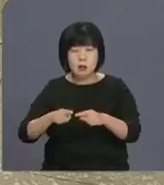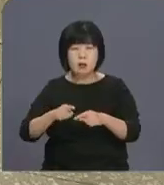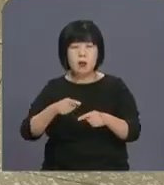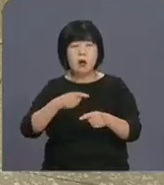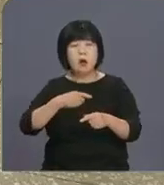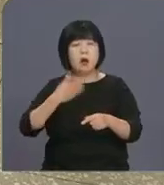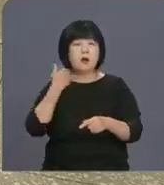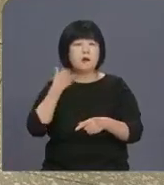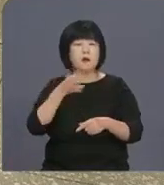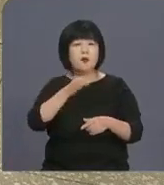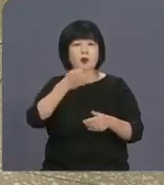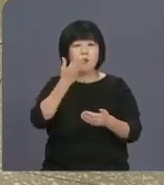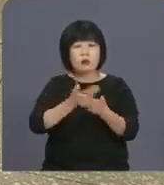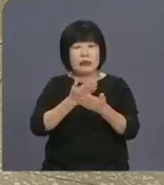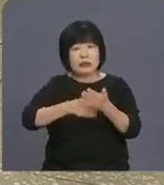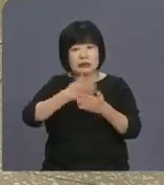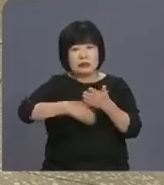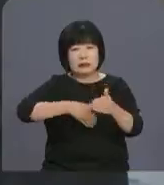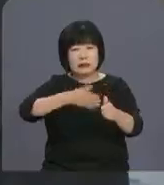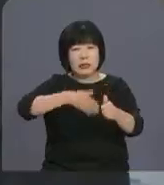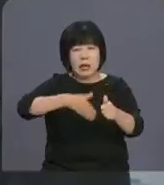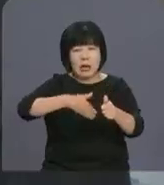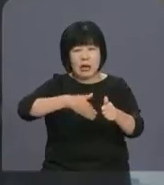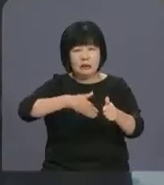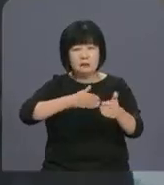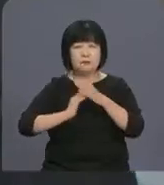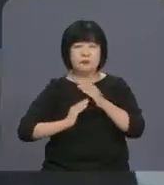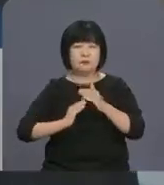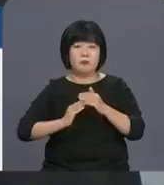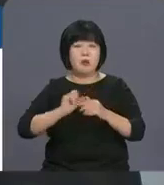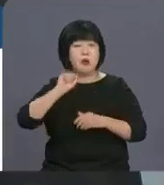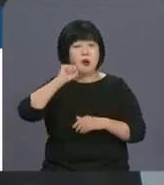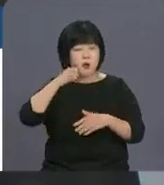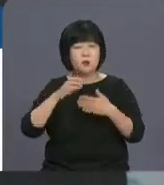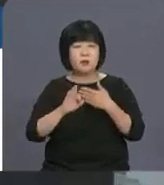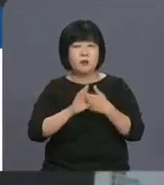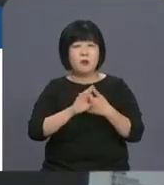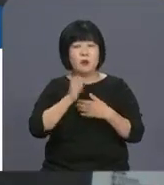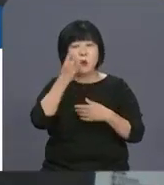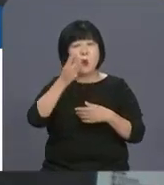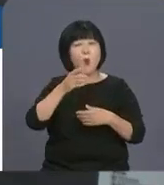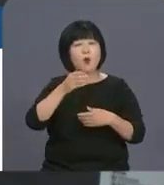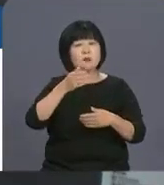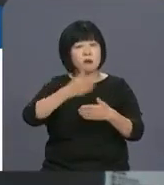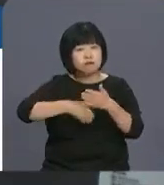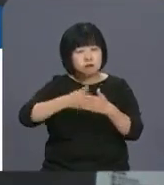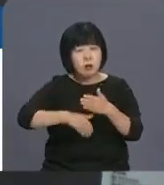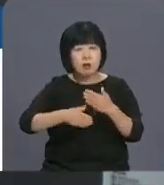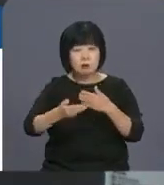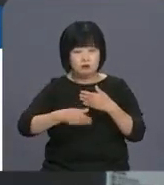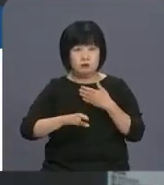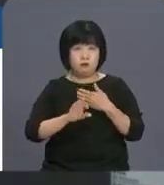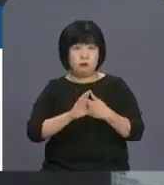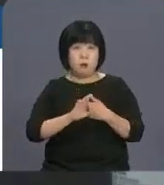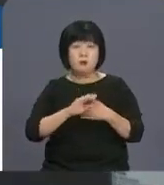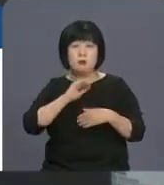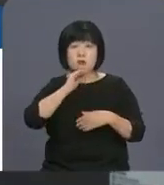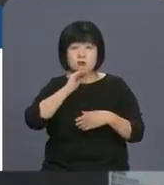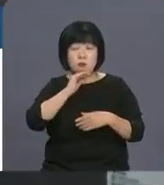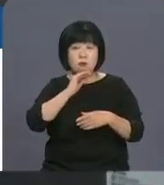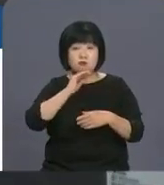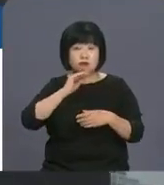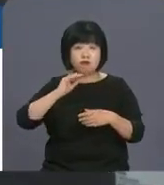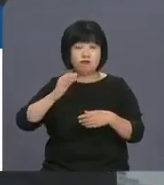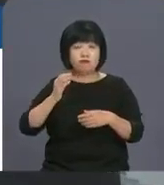부탁했지만 거절당했습니다. 어려우면 월세를 깎아주면 나중에 잘 될 때는 그러면 월세를 더 내줄 거냐라고